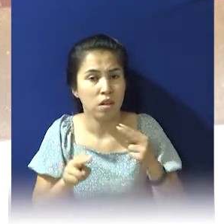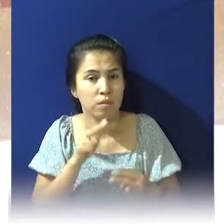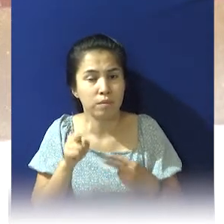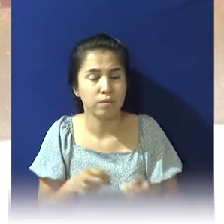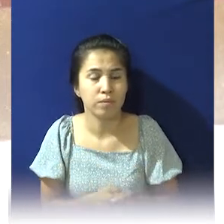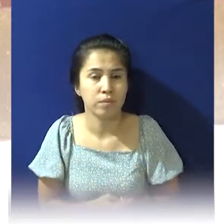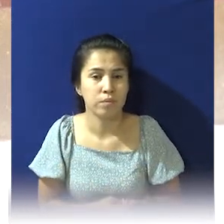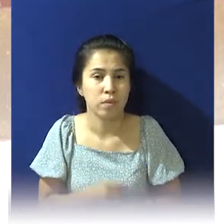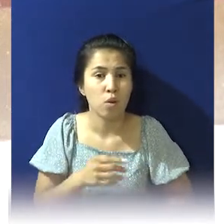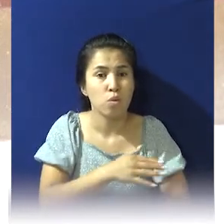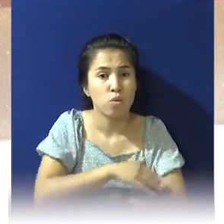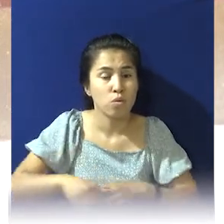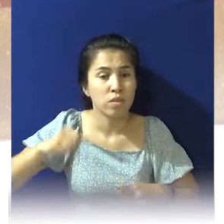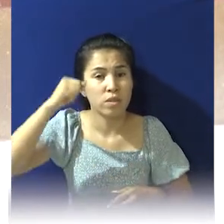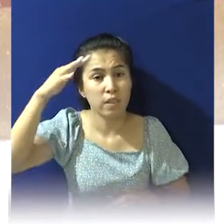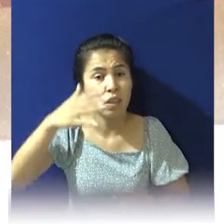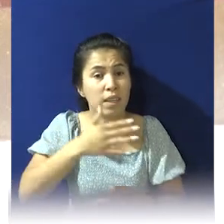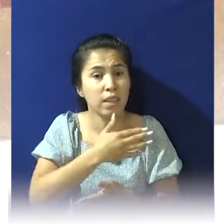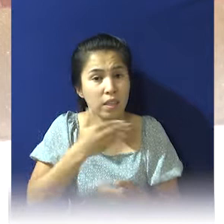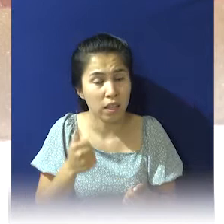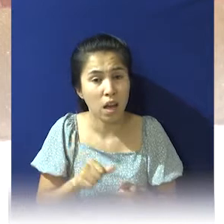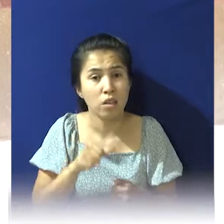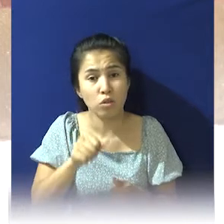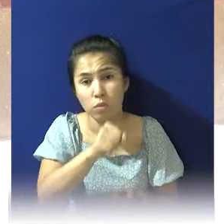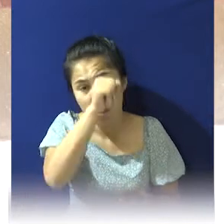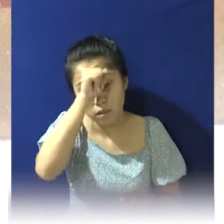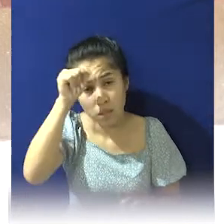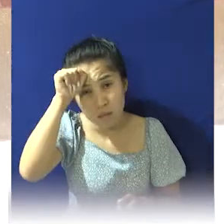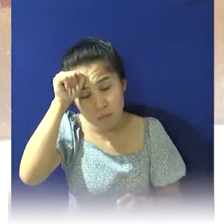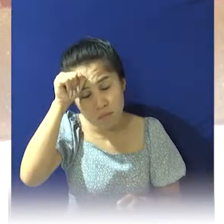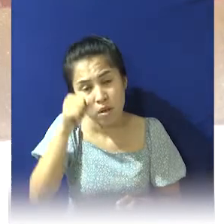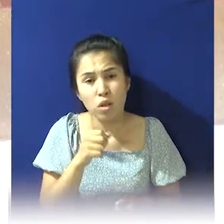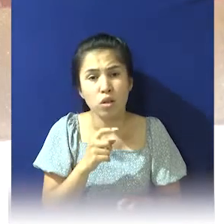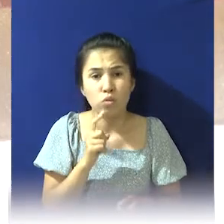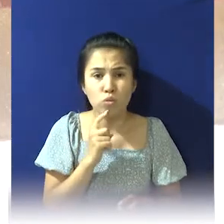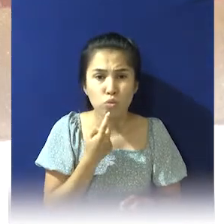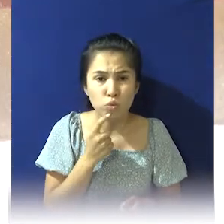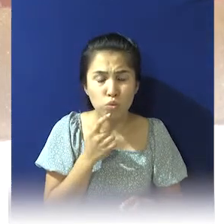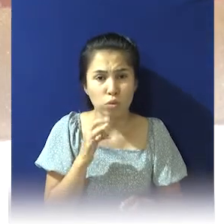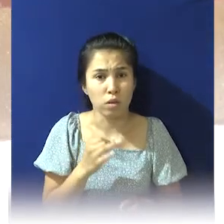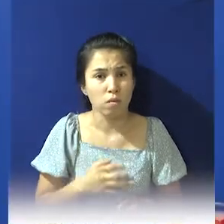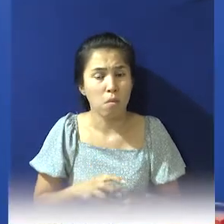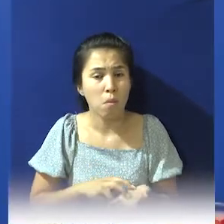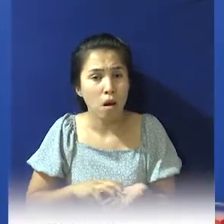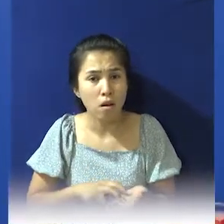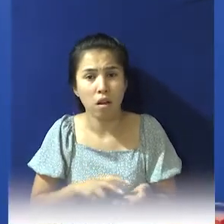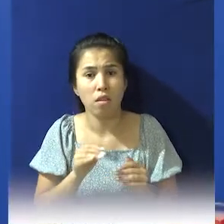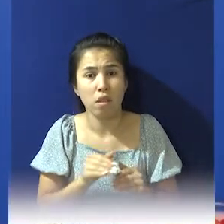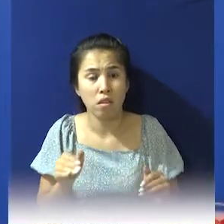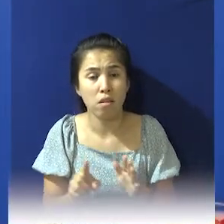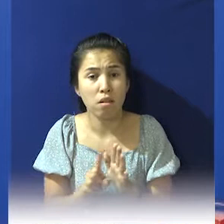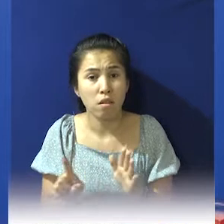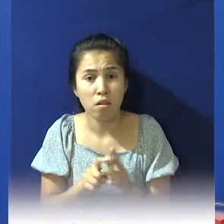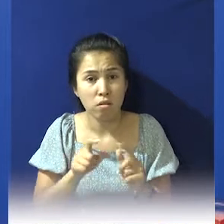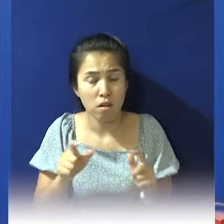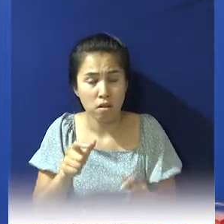здесь дрались. А теперь эти яйца никому не нужны. Везде они продаются по таким же ценам, как и в данном павильоне. На резкое повышение